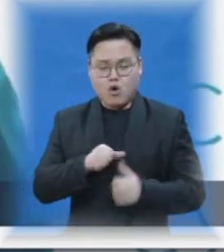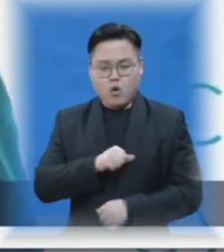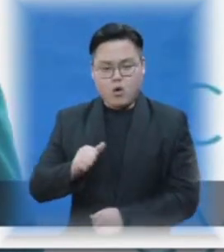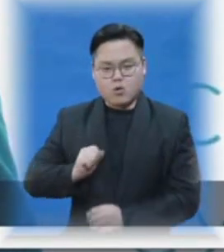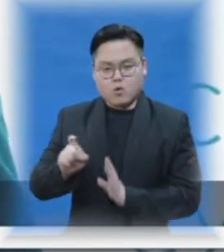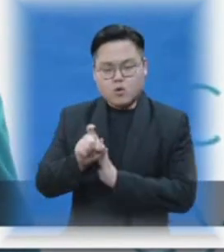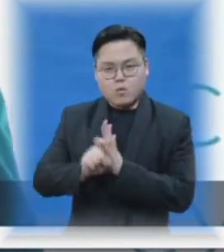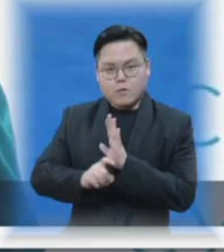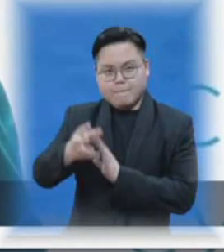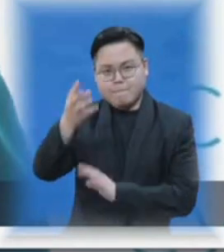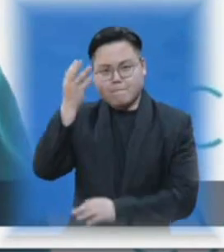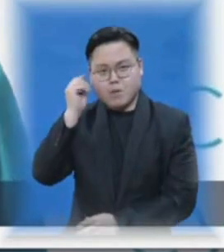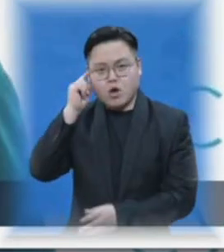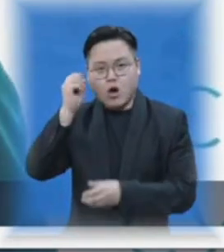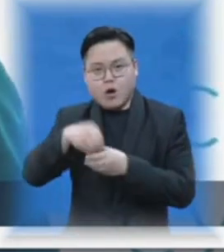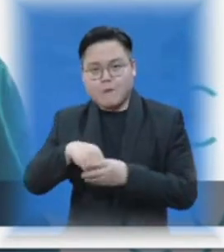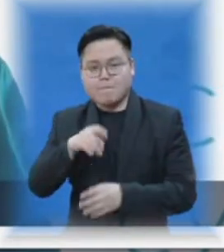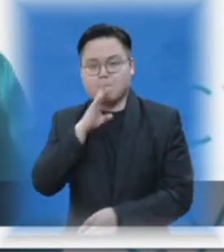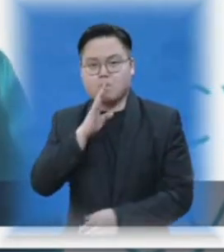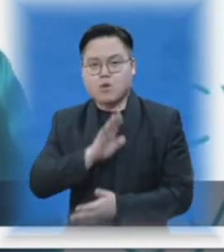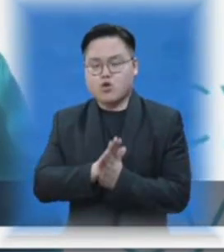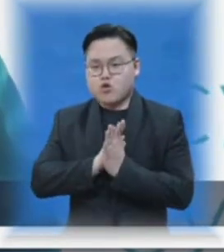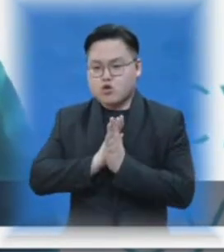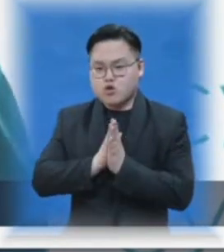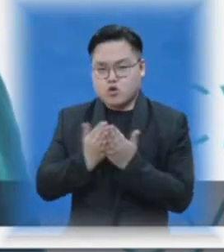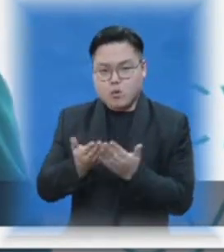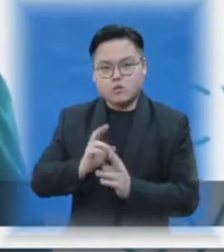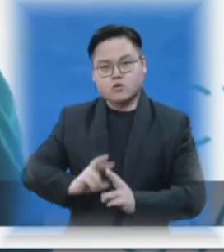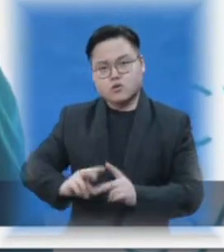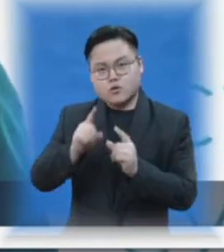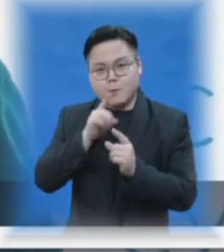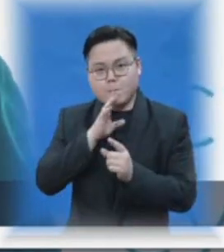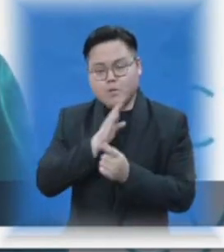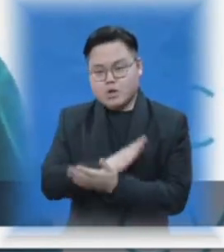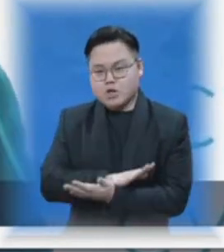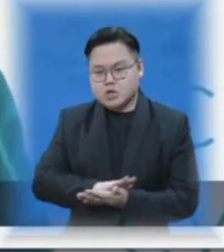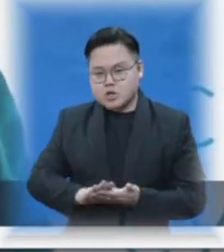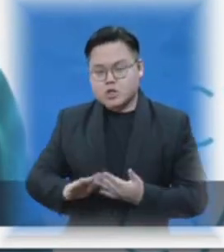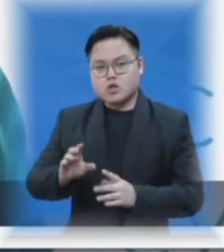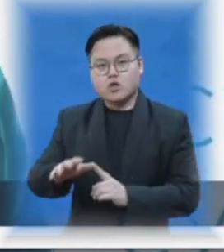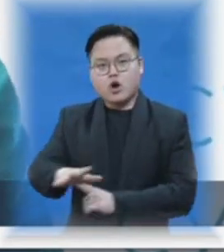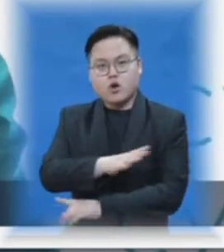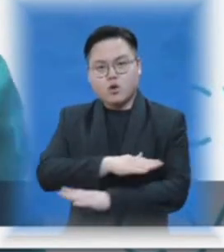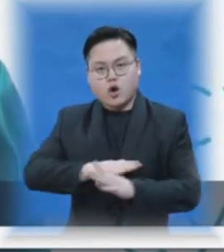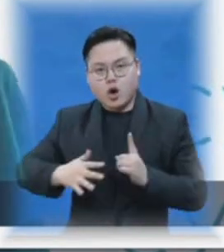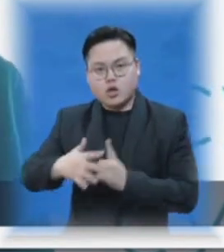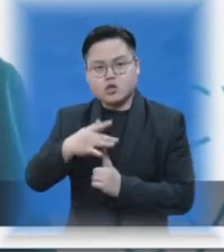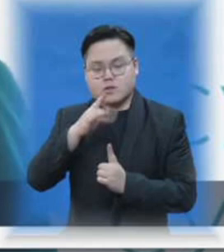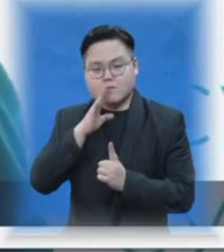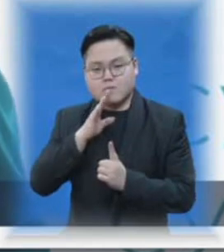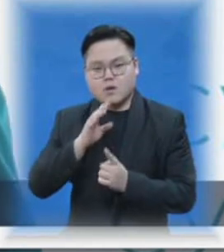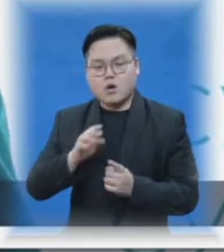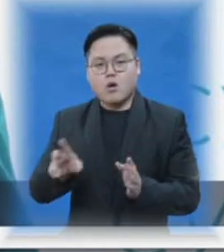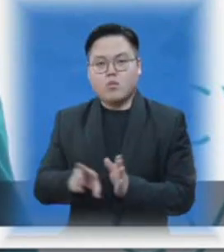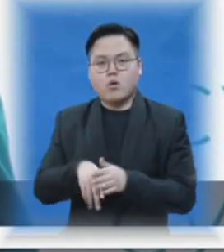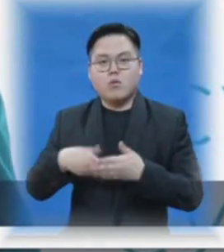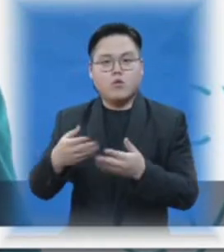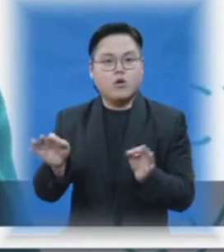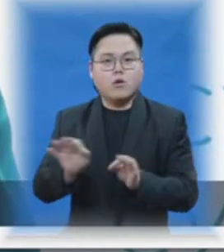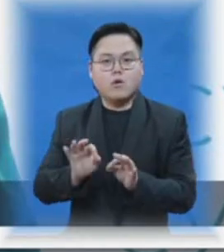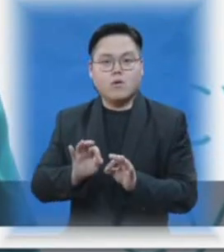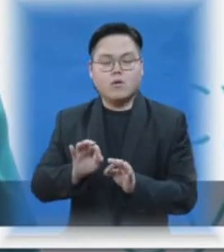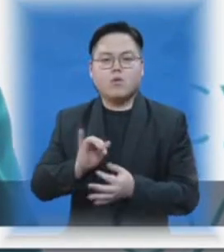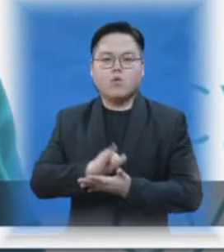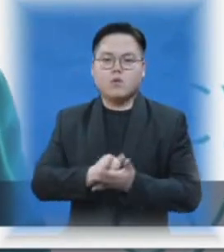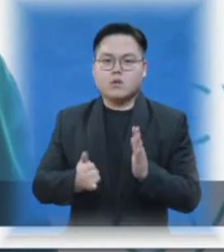ээ, тэр арга зүйгээ шинжилт, тэр сурах бичгээ шинжилт, тэр хичээл сургалтын үйл ажиллагаа явуулах, тэр орчныг бэлдэж өгөх тэр боломжийг бид нэр өгөөгүй байхгүй. Тэр